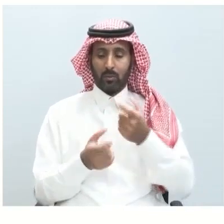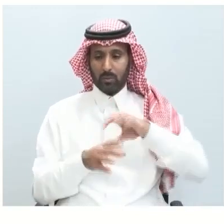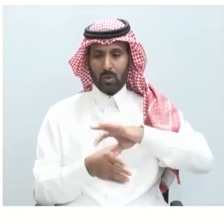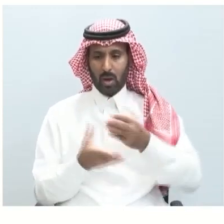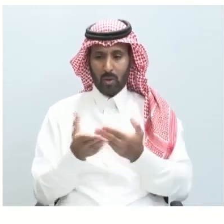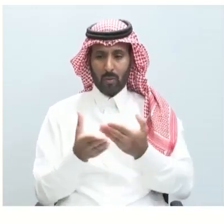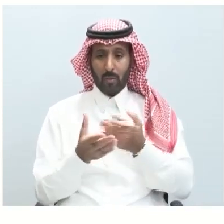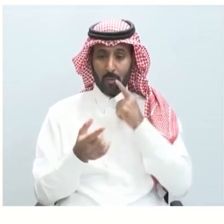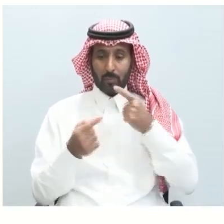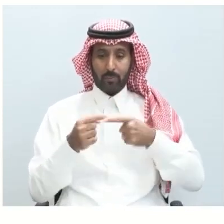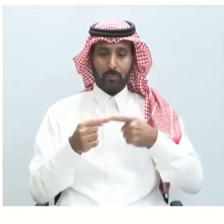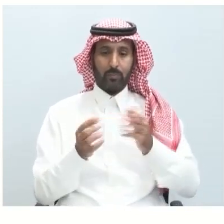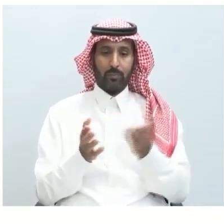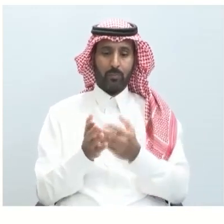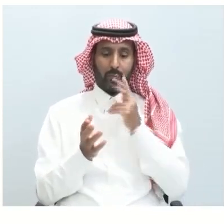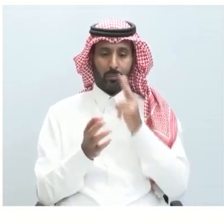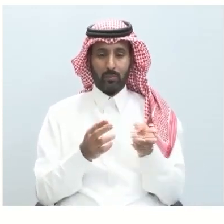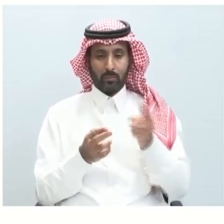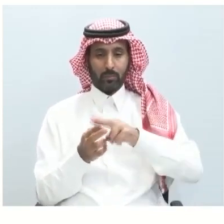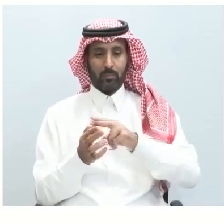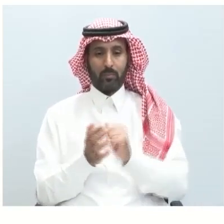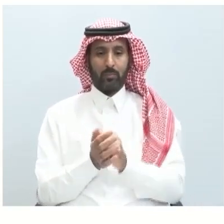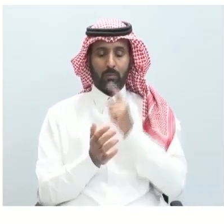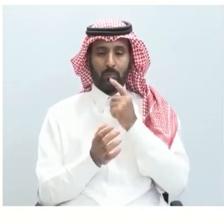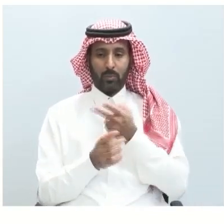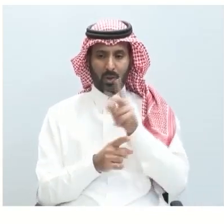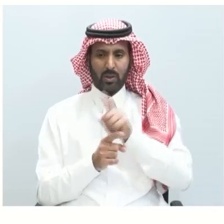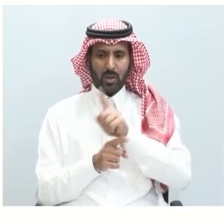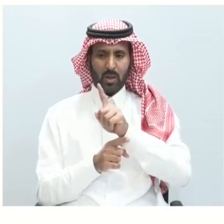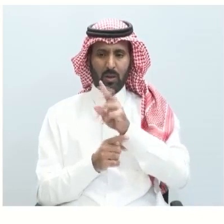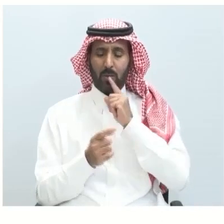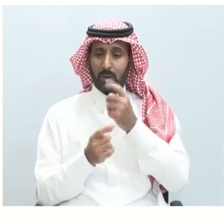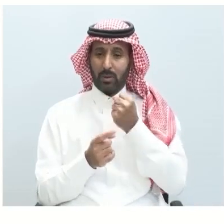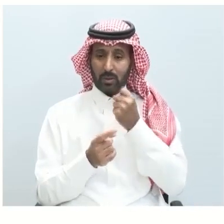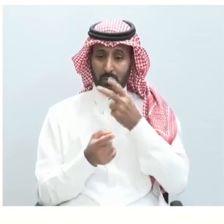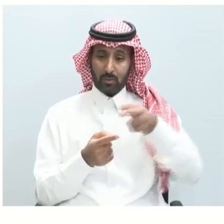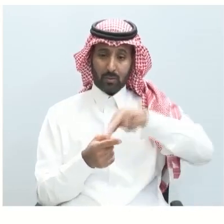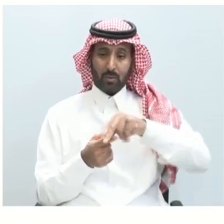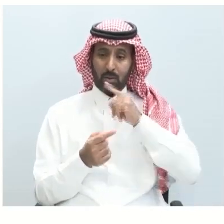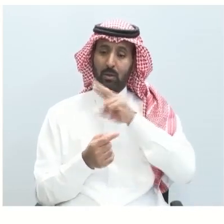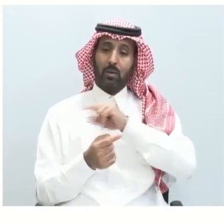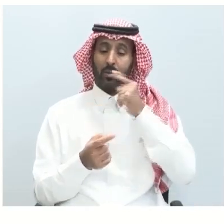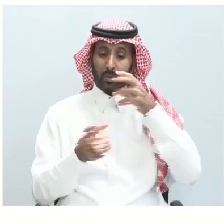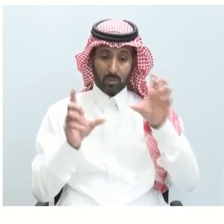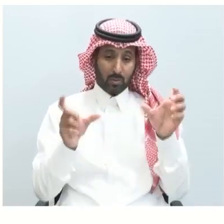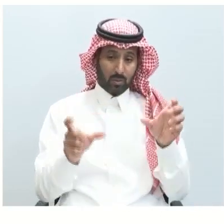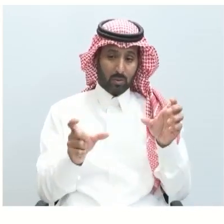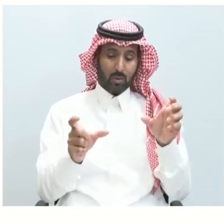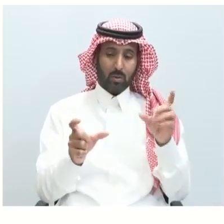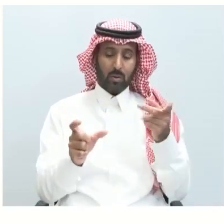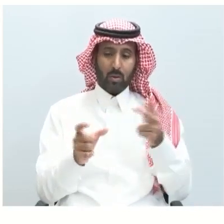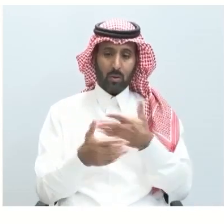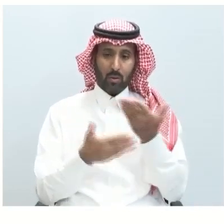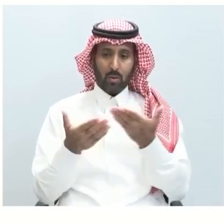العكسي في التفاعل العكسي ستعود مره اخرى من الغازيه ل الصلبه مره اخرى في كلا الدور قين طبعا في